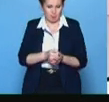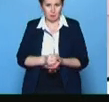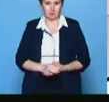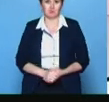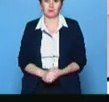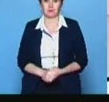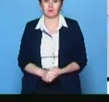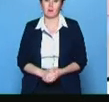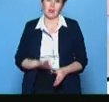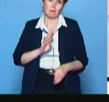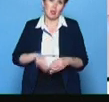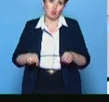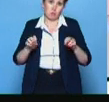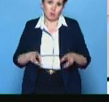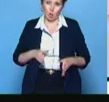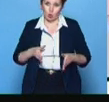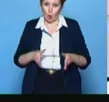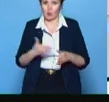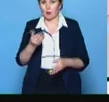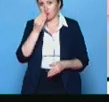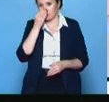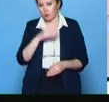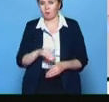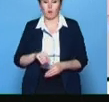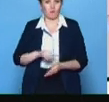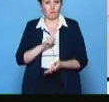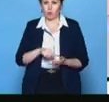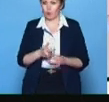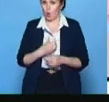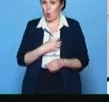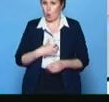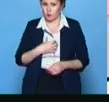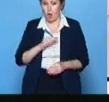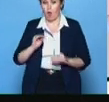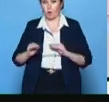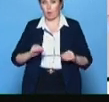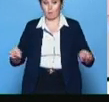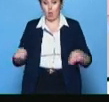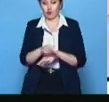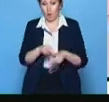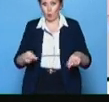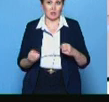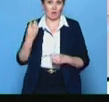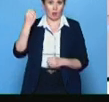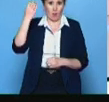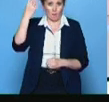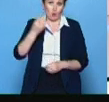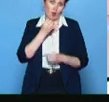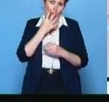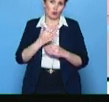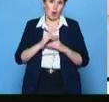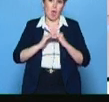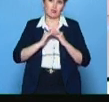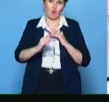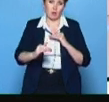Безопасные дороги и их качество – вопрос острый. Оборудованные по всем правилам пешеходки, установка светофоров и хорошее асфальтовое покрытие. К